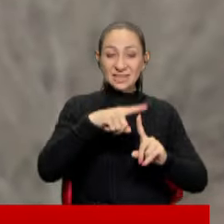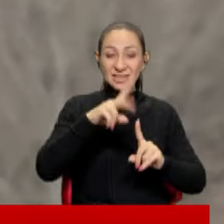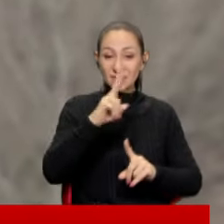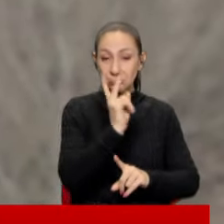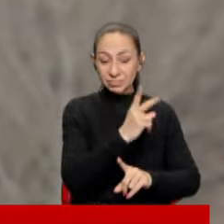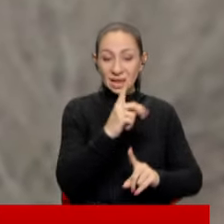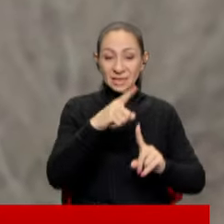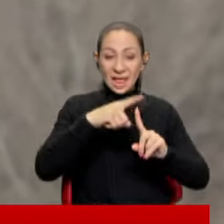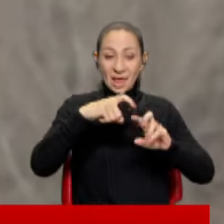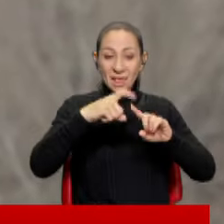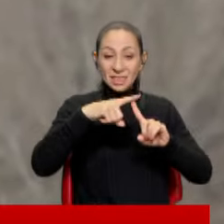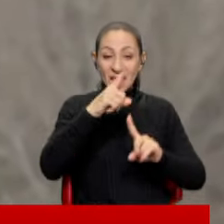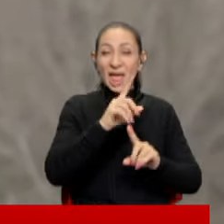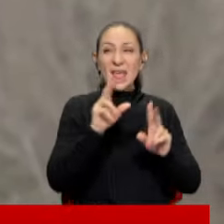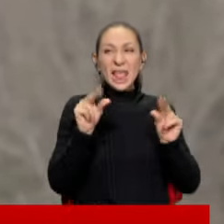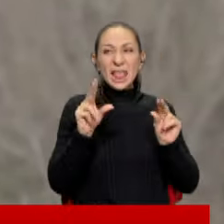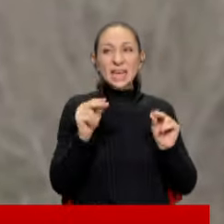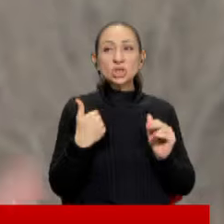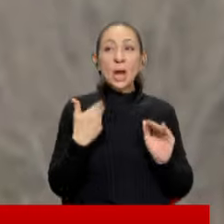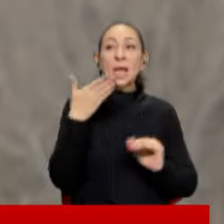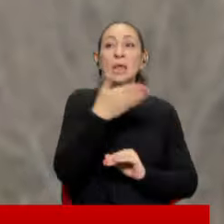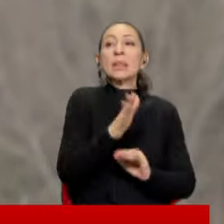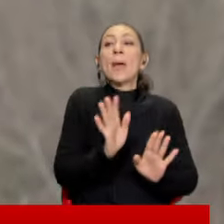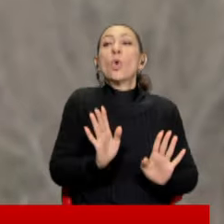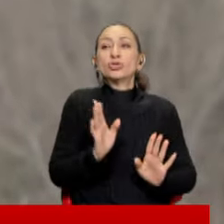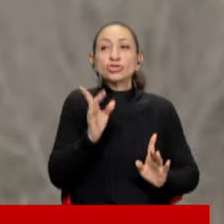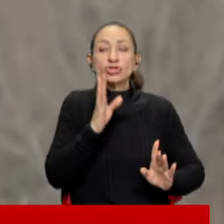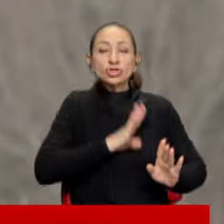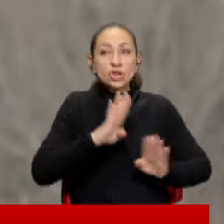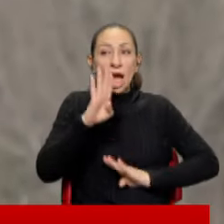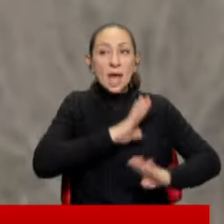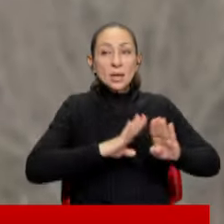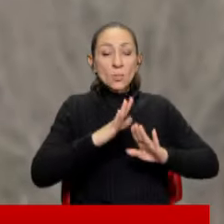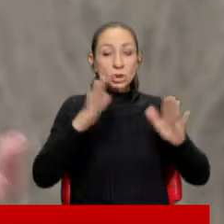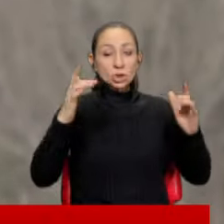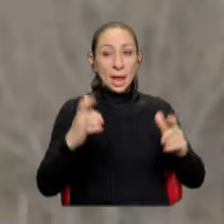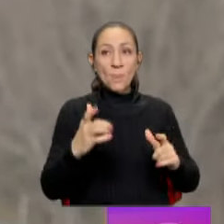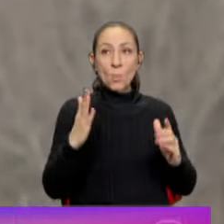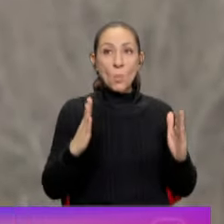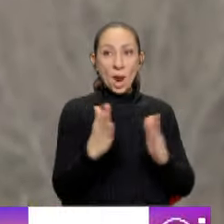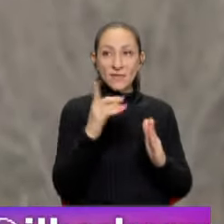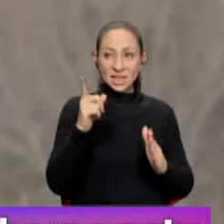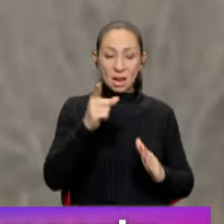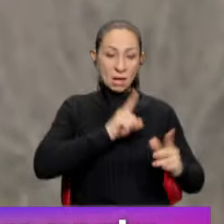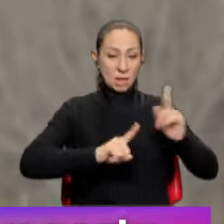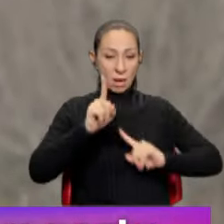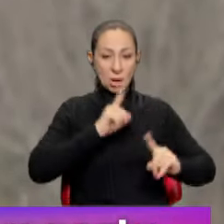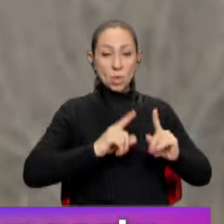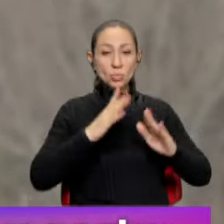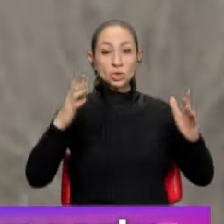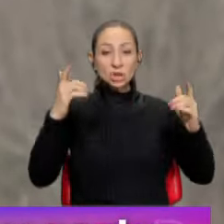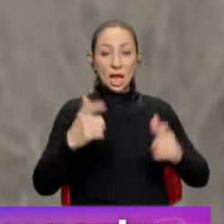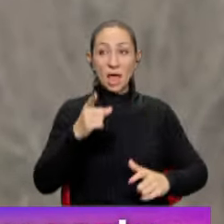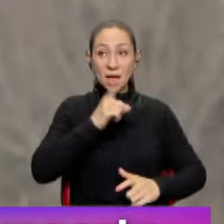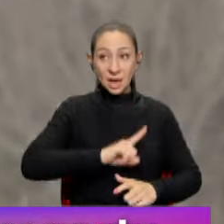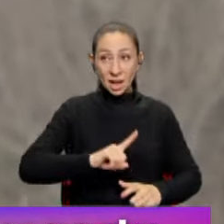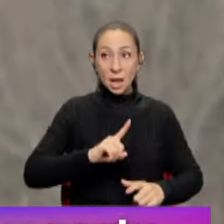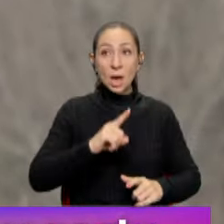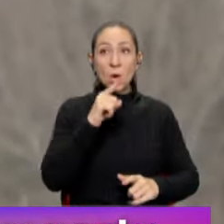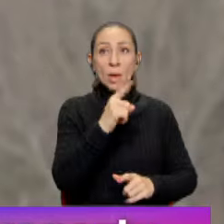televizyonunda, TRT'de yeterince yer alamama şikayetleri, büyük şehirler, mesela muhalefetin adayları, büyükşehir